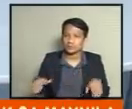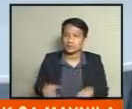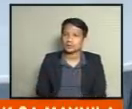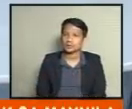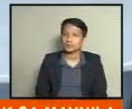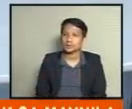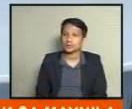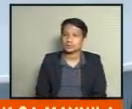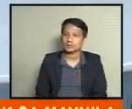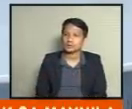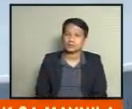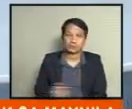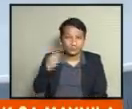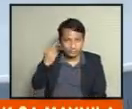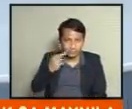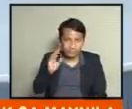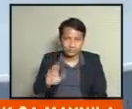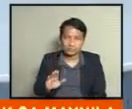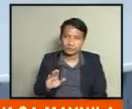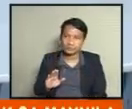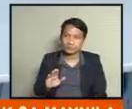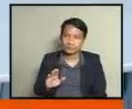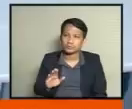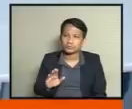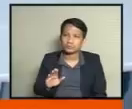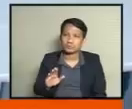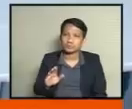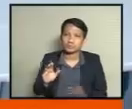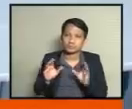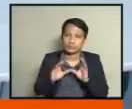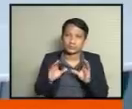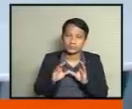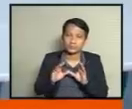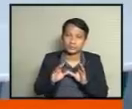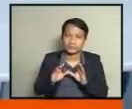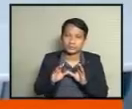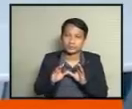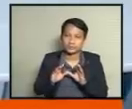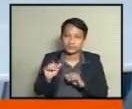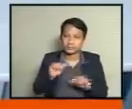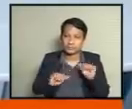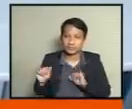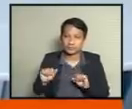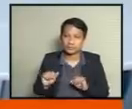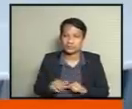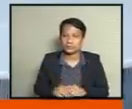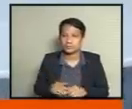doon sa usapan, then may dahilan na parang barangay magbigay ng certificate of file action upang nang